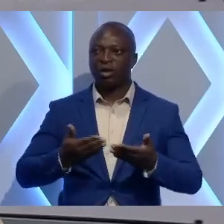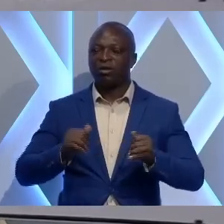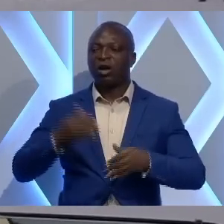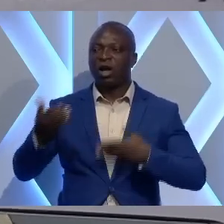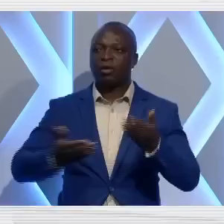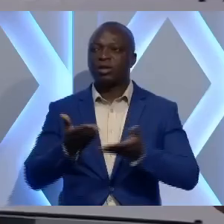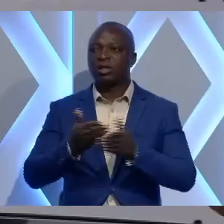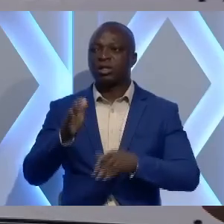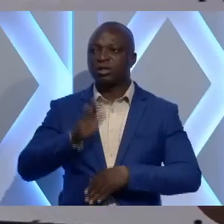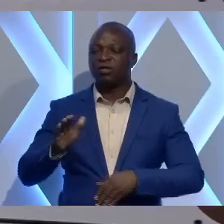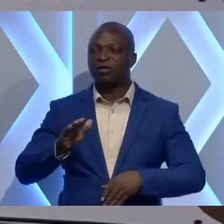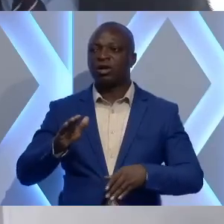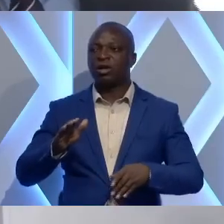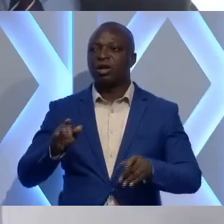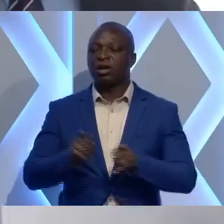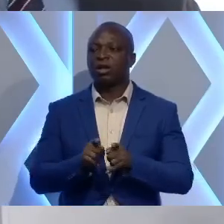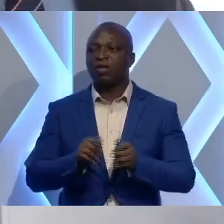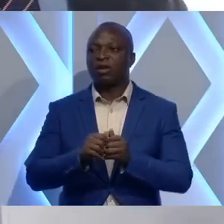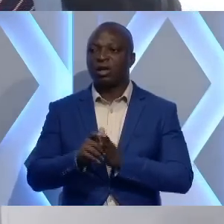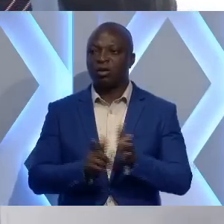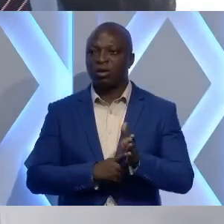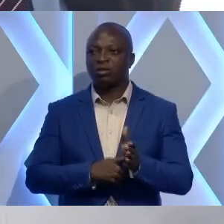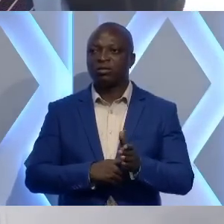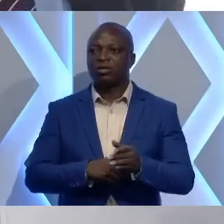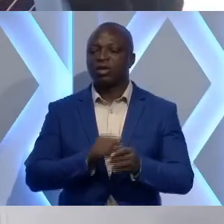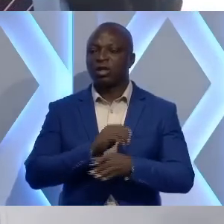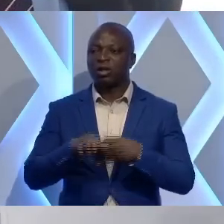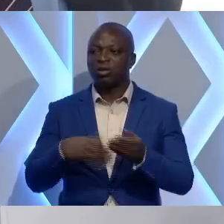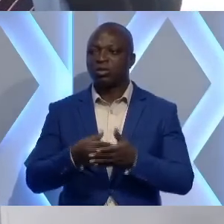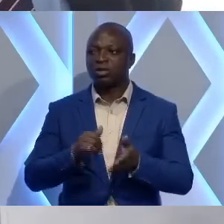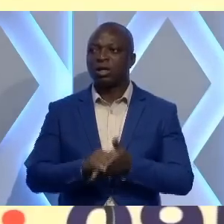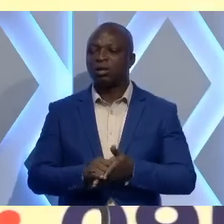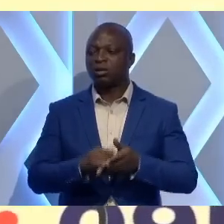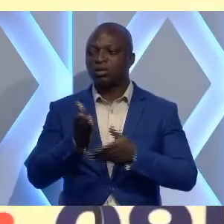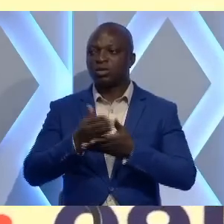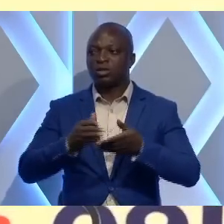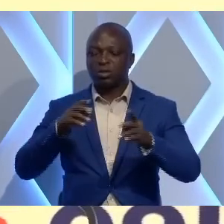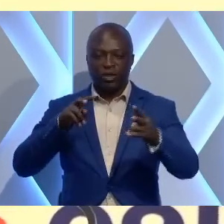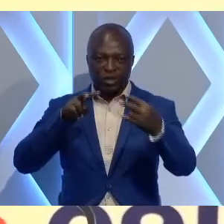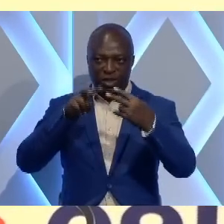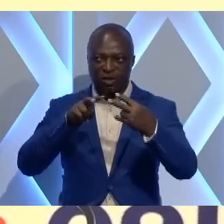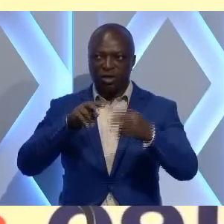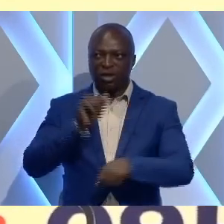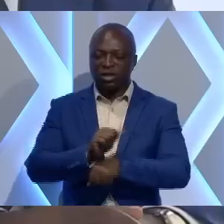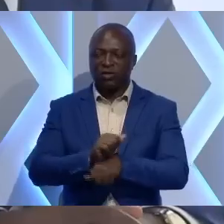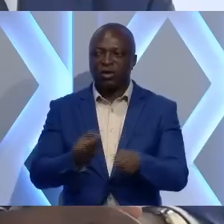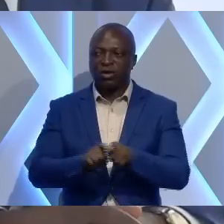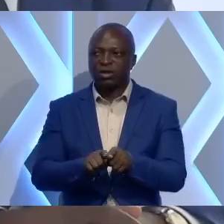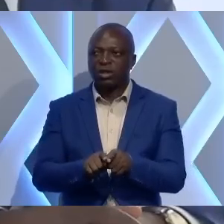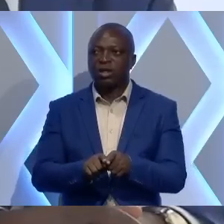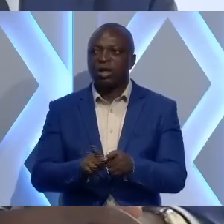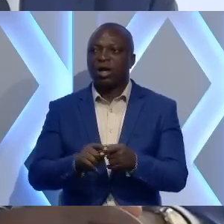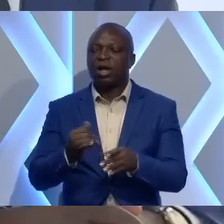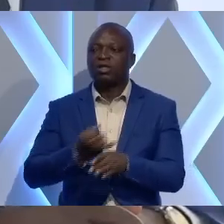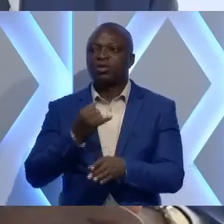accueillir les enfants en conflit avec la loi. L'attention de l'administration pénitentiaire est portée sur cette perspective, travaillant assidûment à